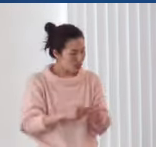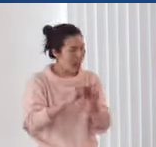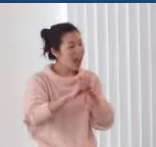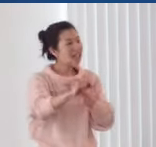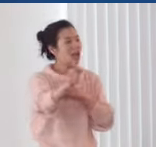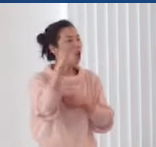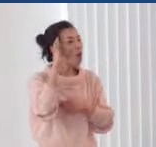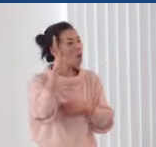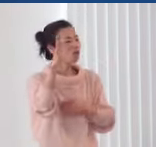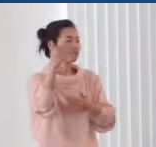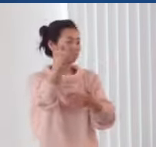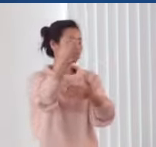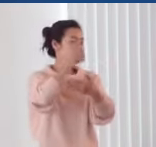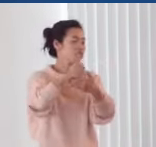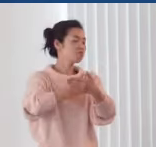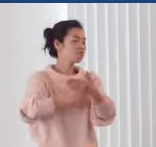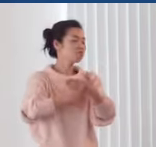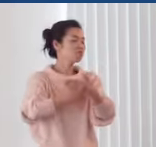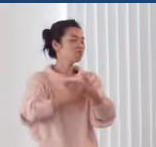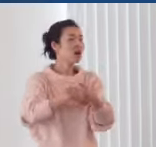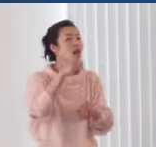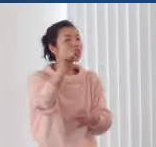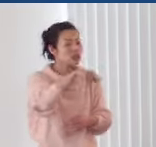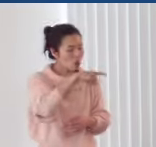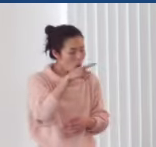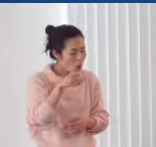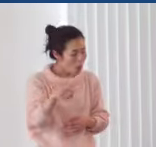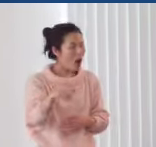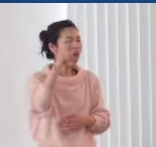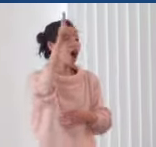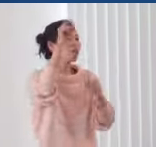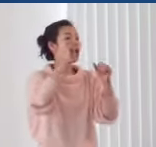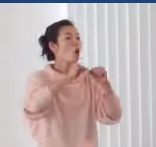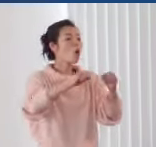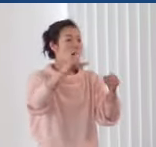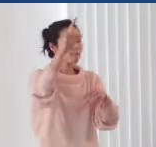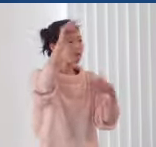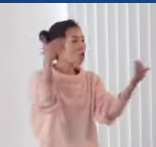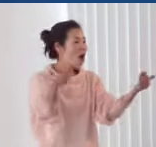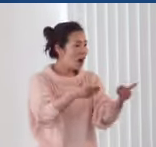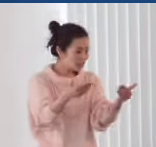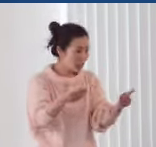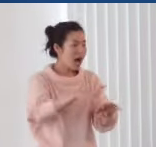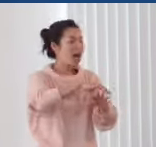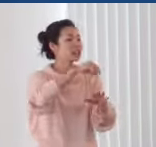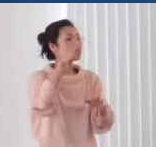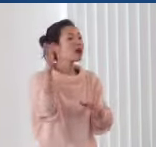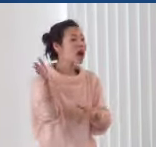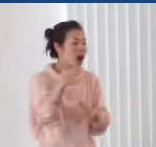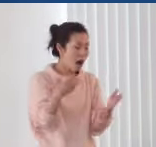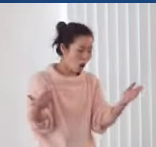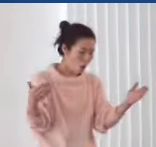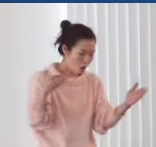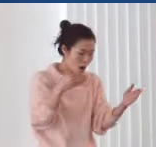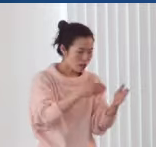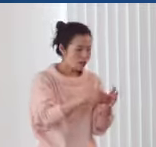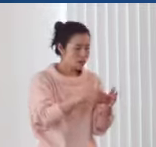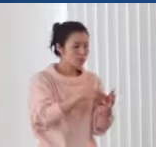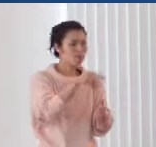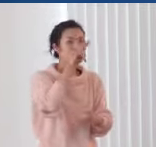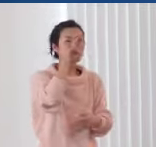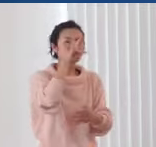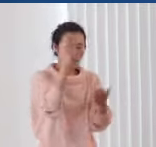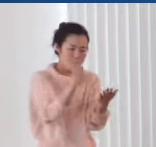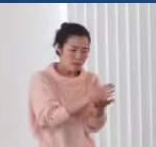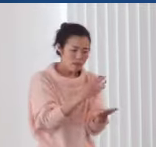を与えられた。しかし人は神が行われる御業を初めから終わりまで見極め